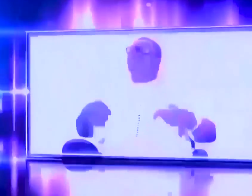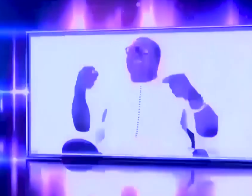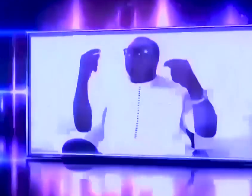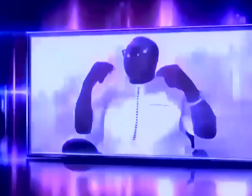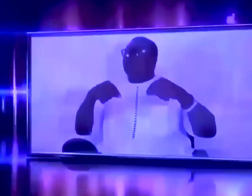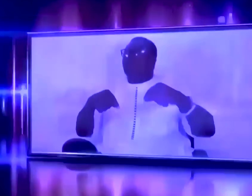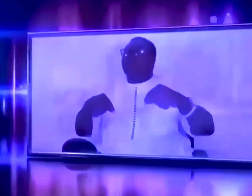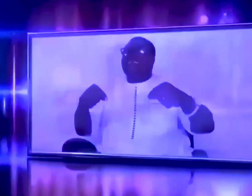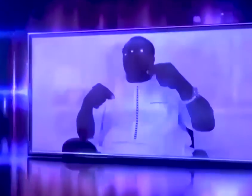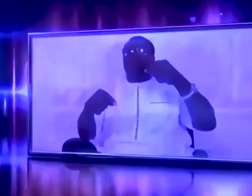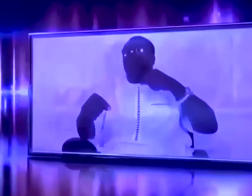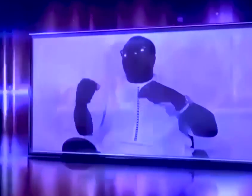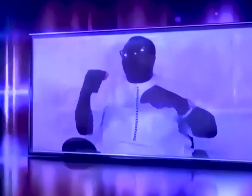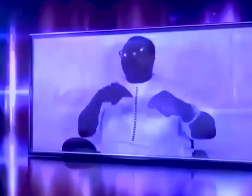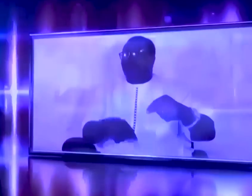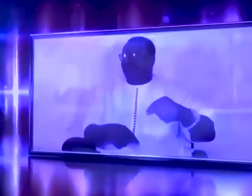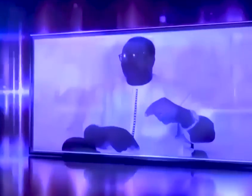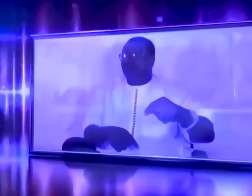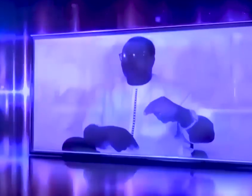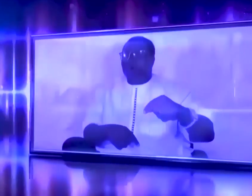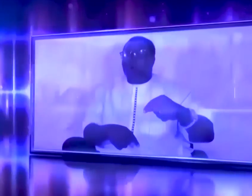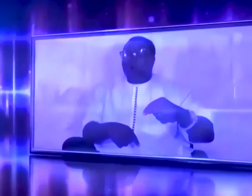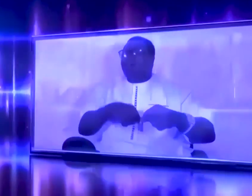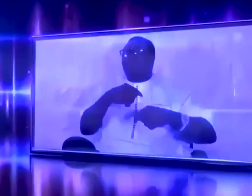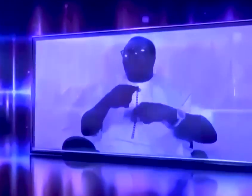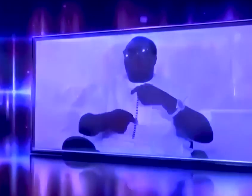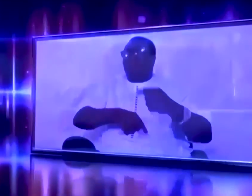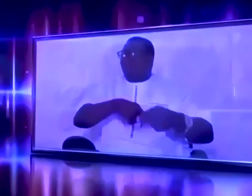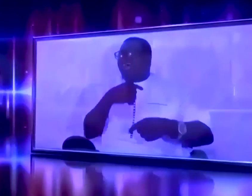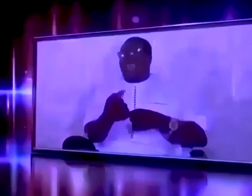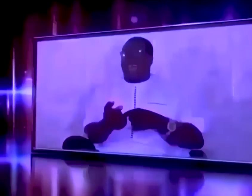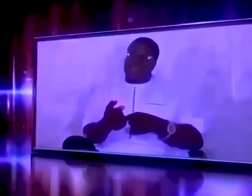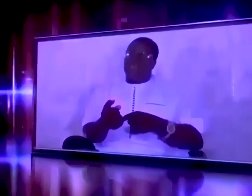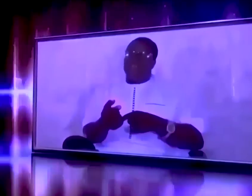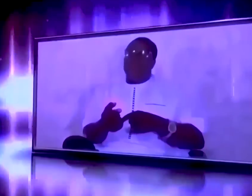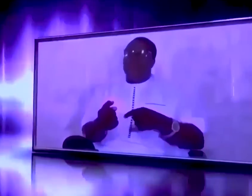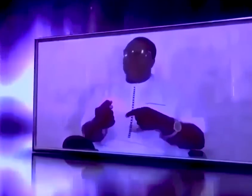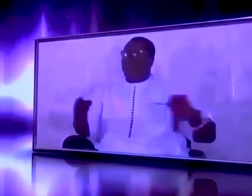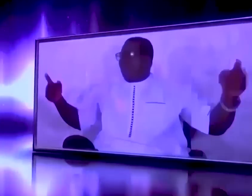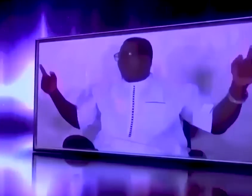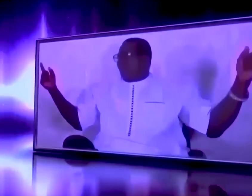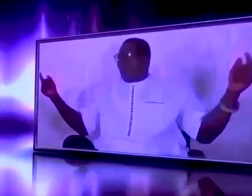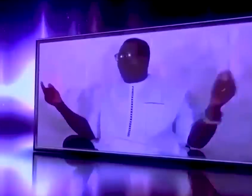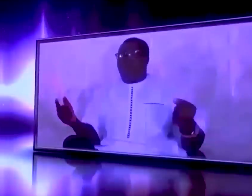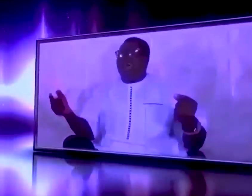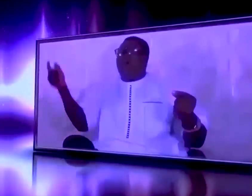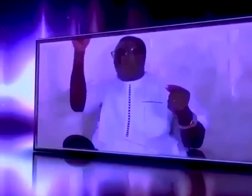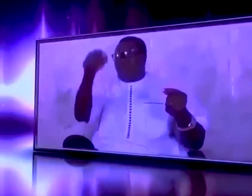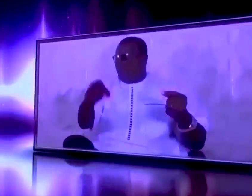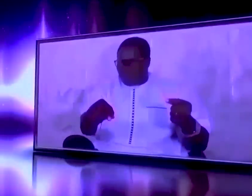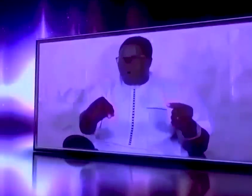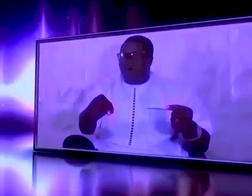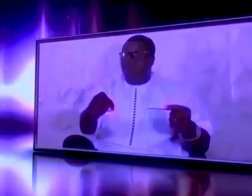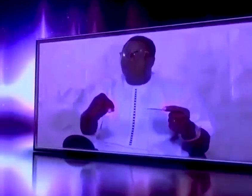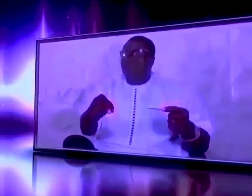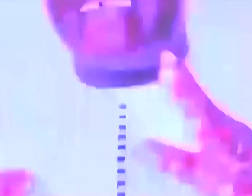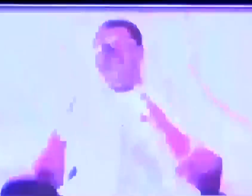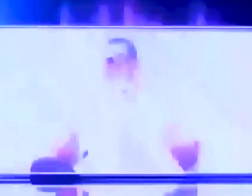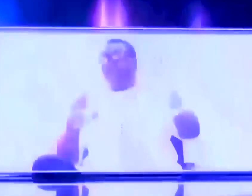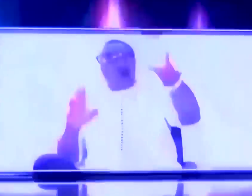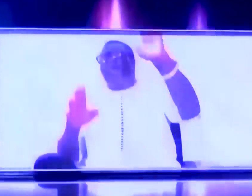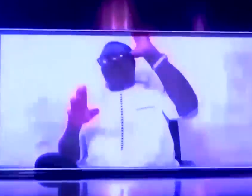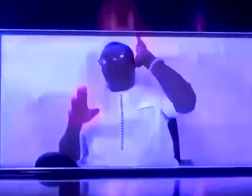la la la la la la la la la la la la la la la la la la la la la la la